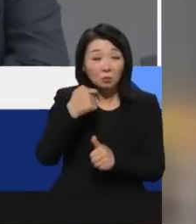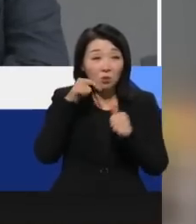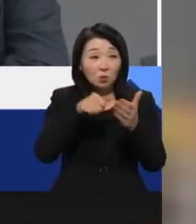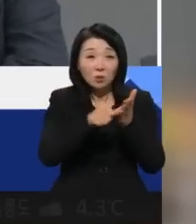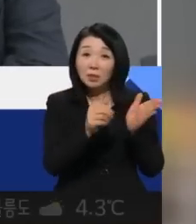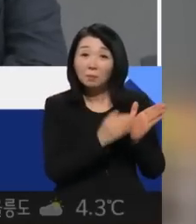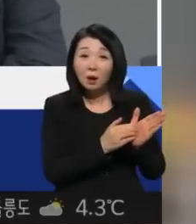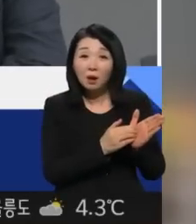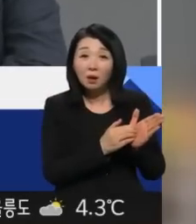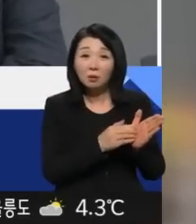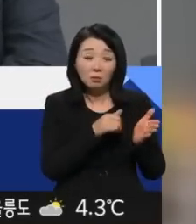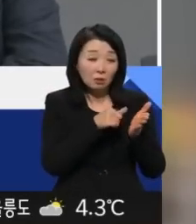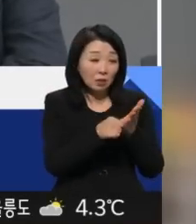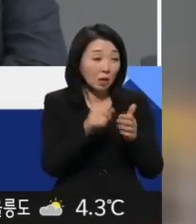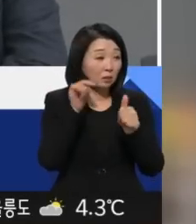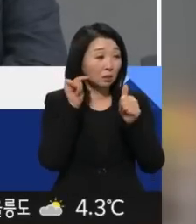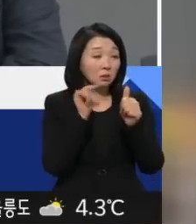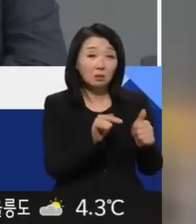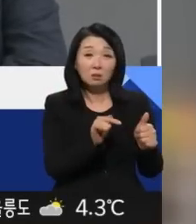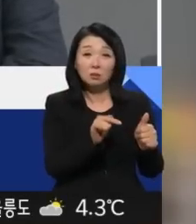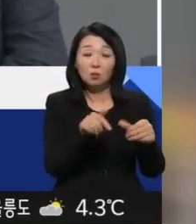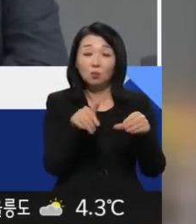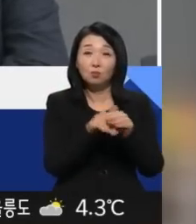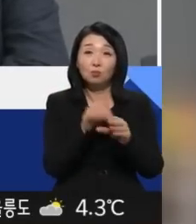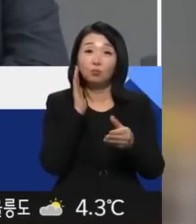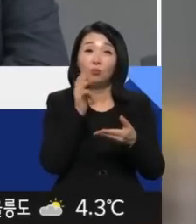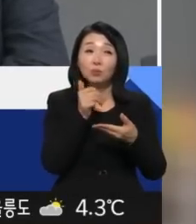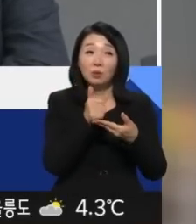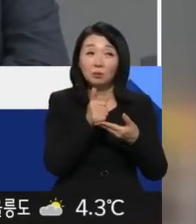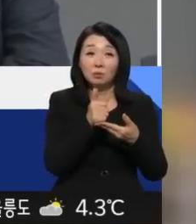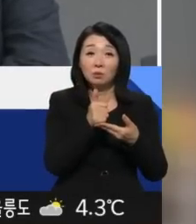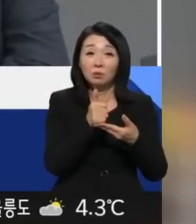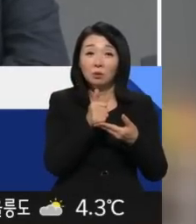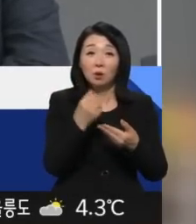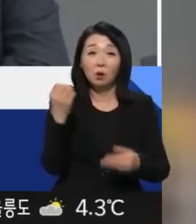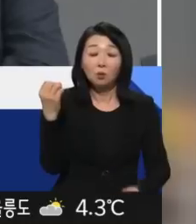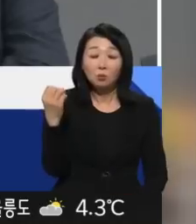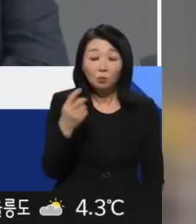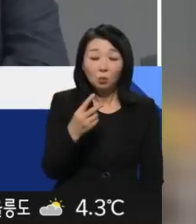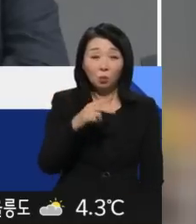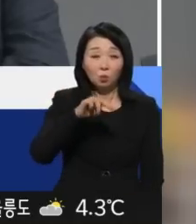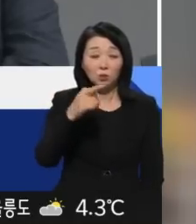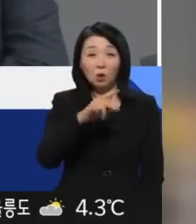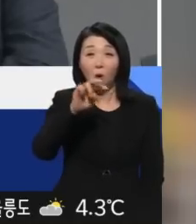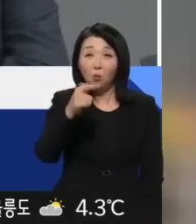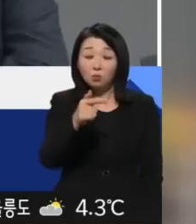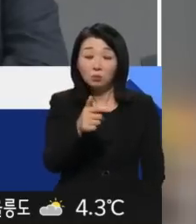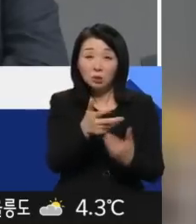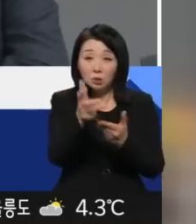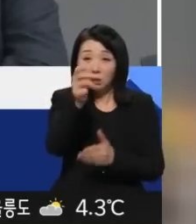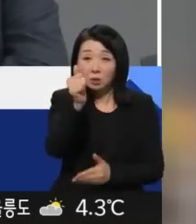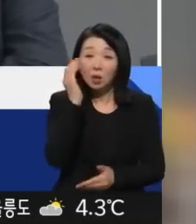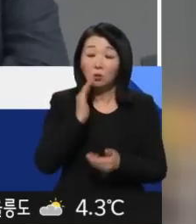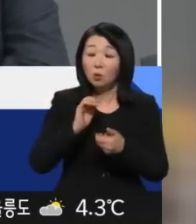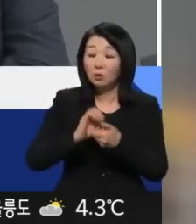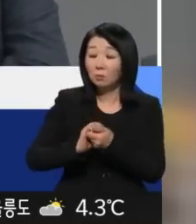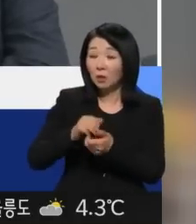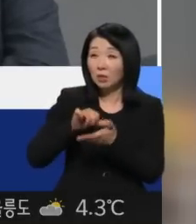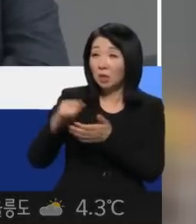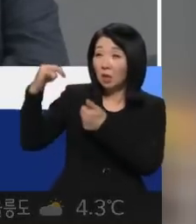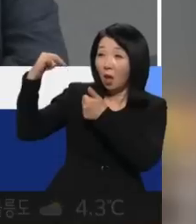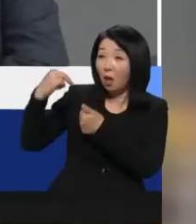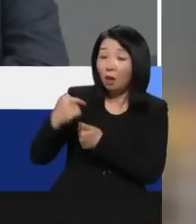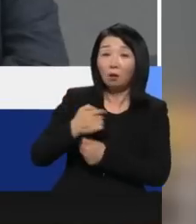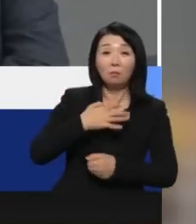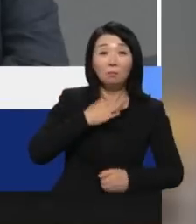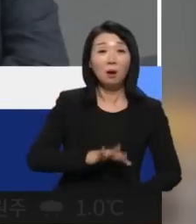삭제 지시를 문재인 대통령이나 서훈 실장, 청와대로부터 받지도 않았고